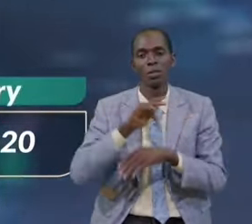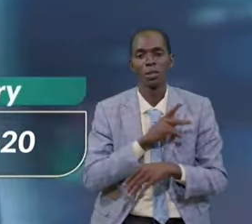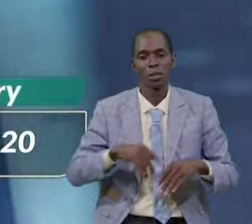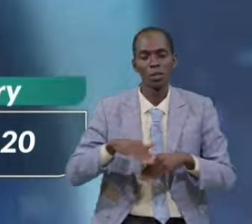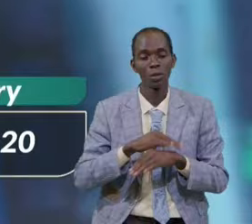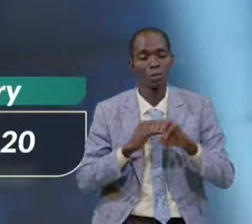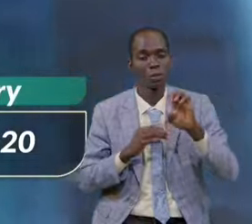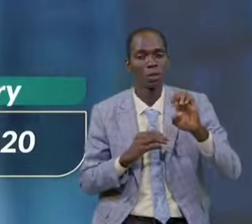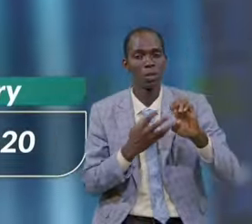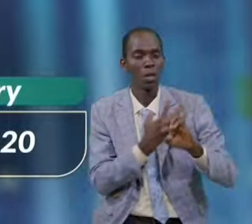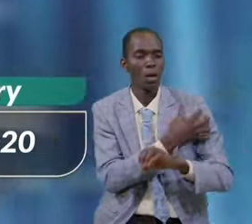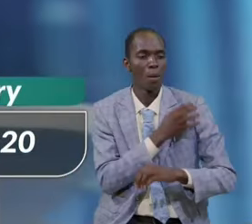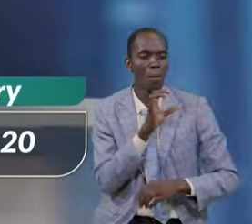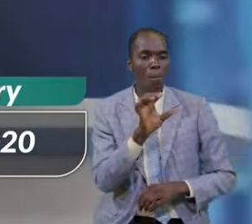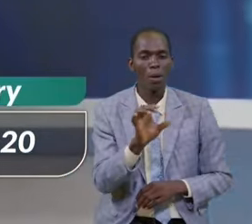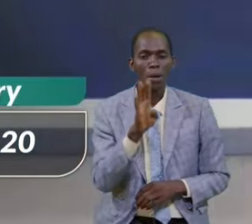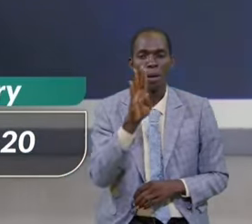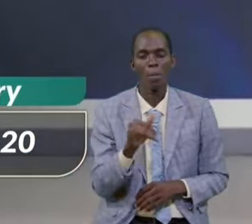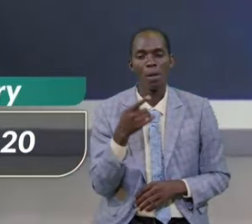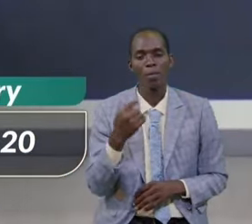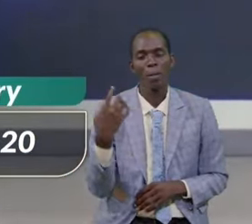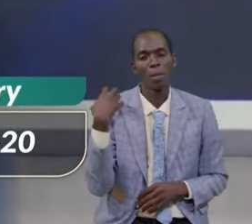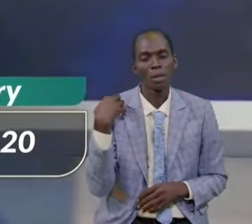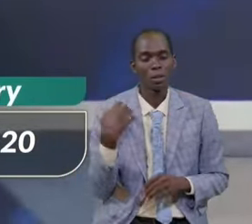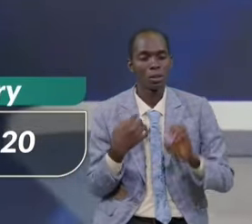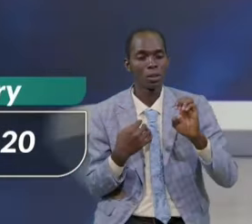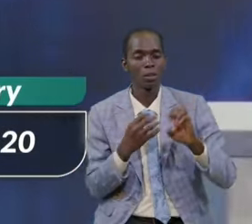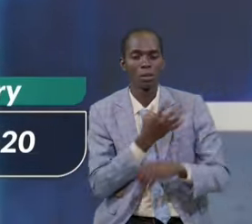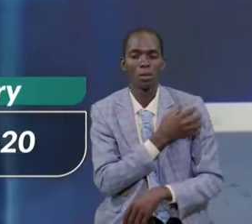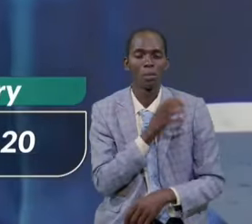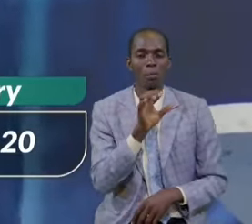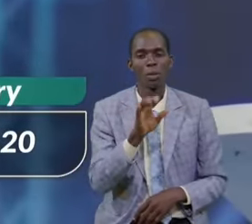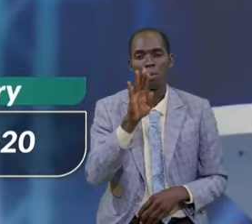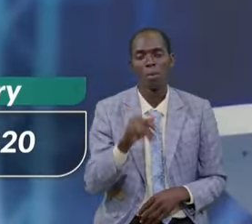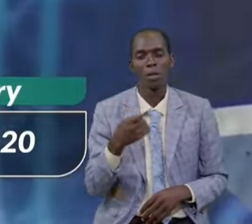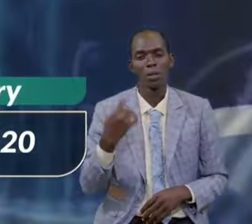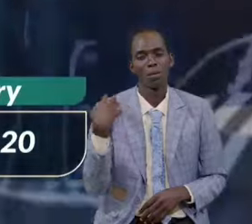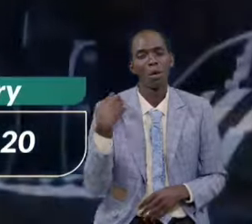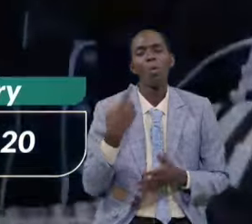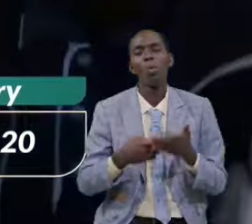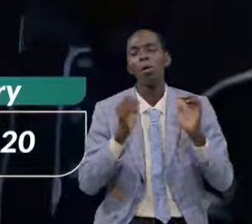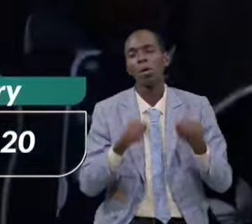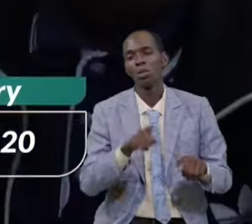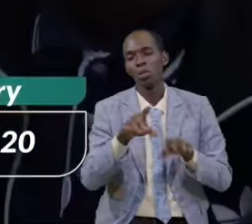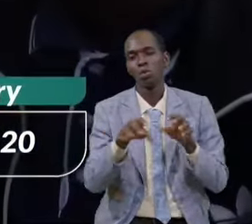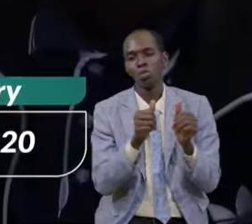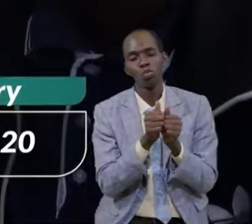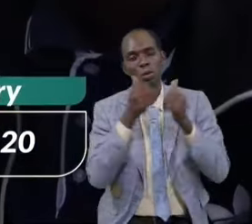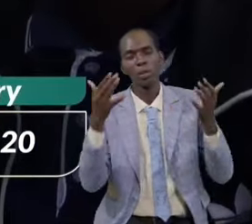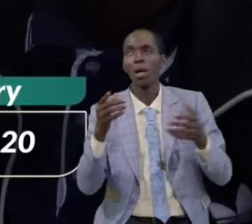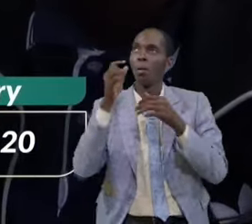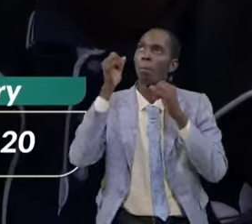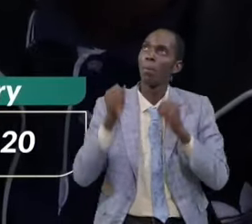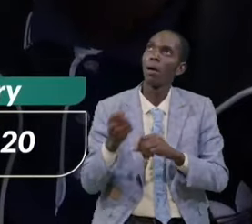le maître. Revêtus de puissance par le maître. Qu'est-ce que tu peux faire sans cette puissance venant